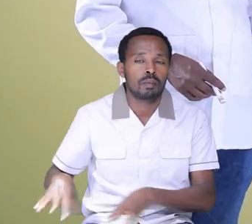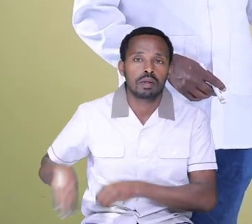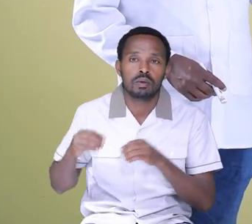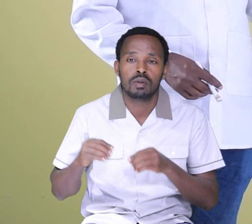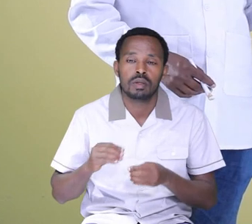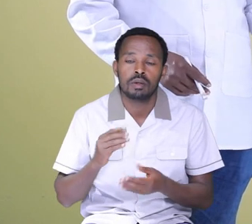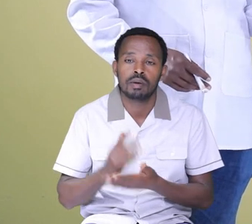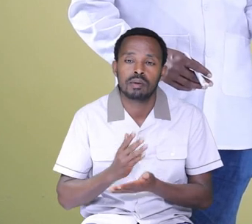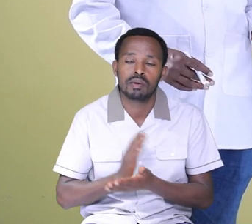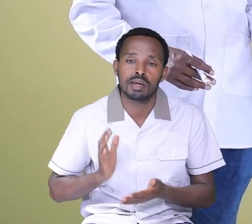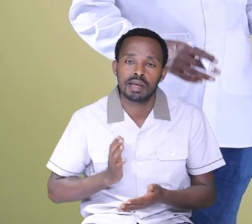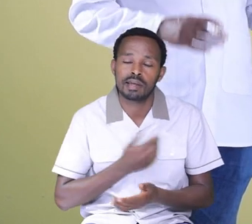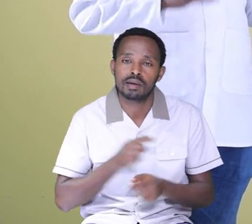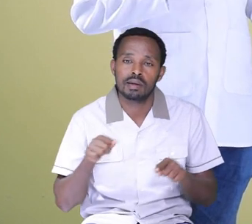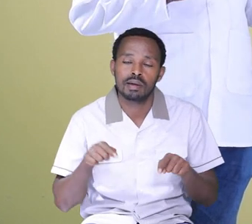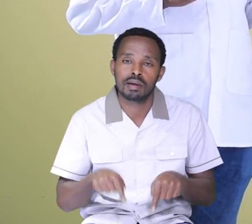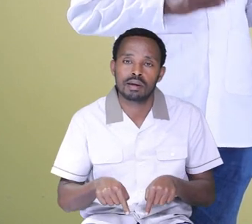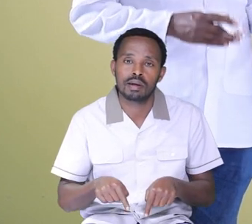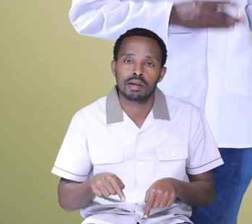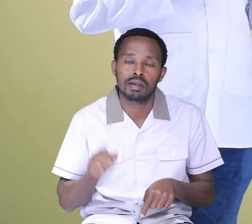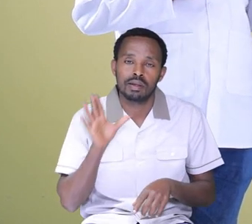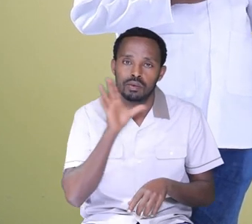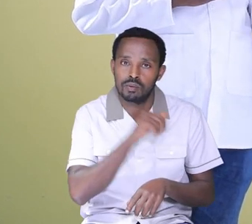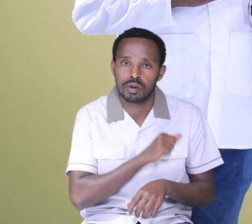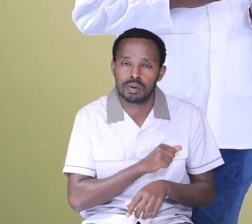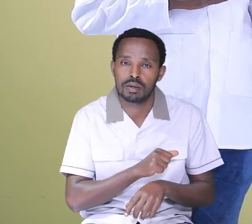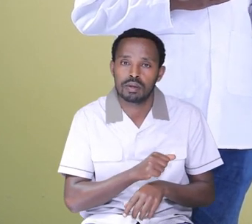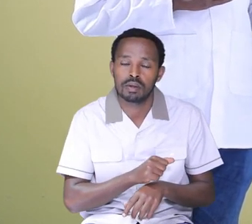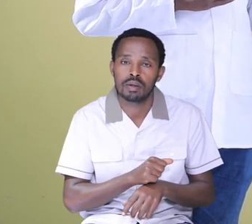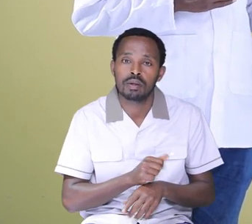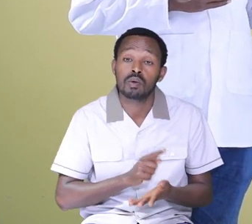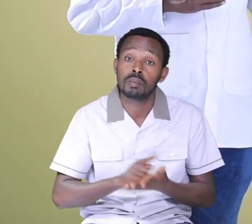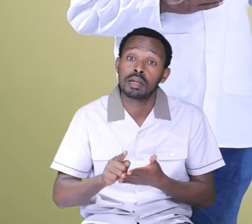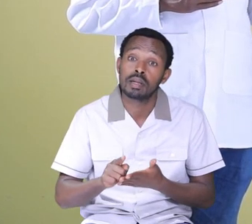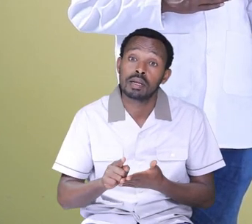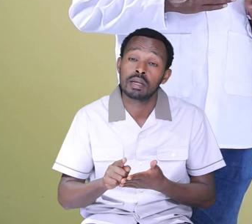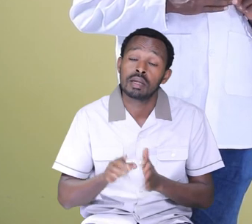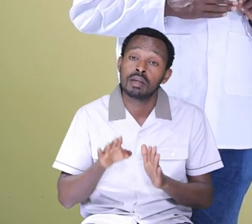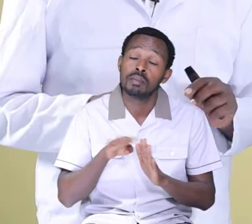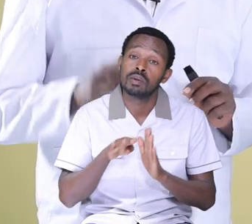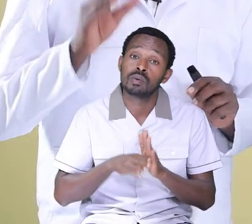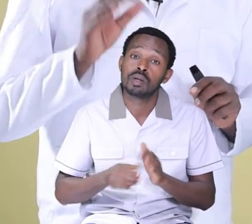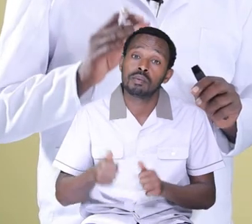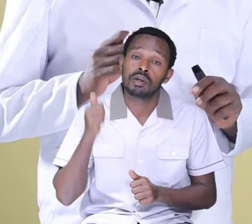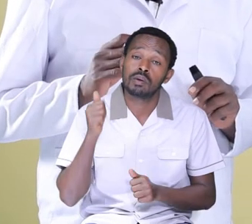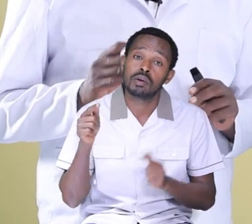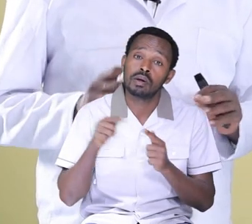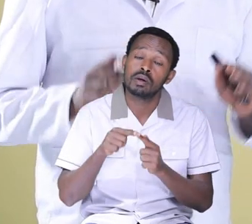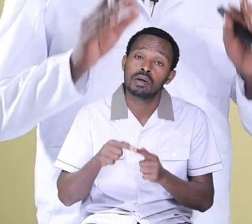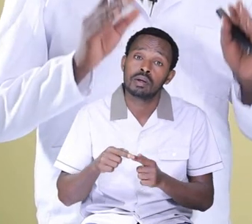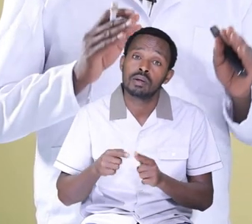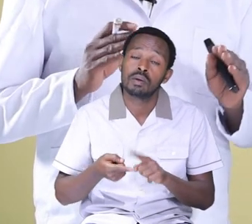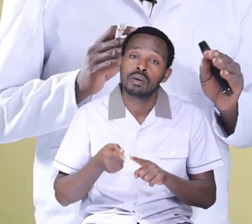Barattoota, barnoonni keenya guyyaa har'aa asirratti kan xumuramu ta'a. 7 mata duree biraatiin hanga walitti